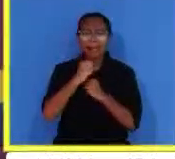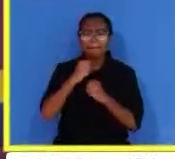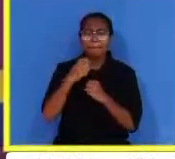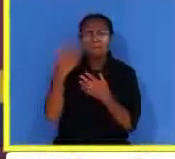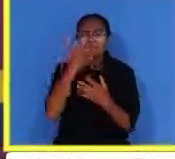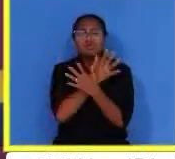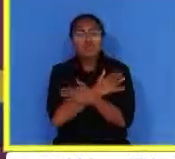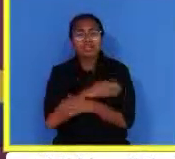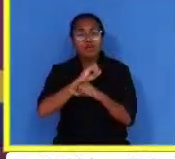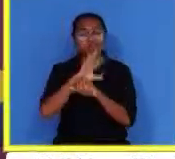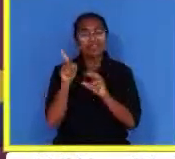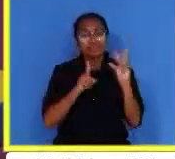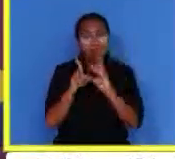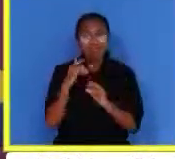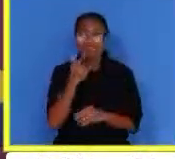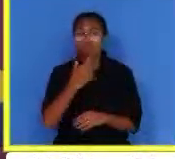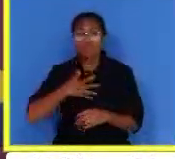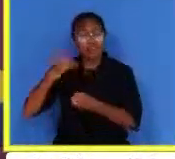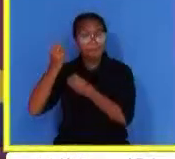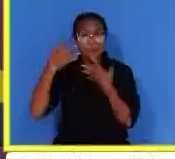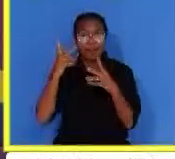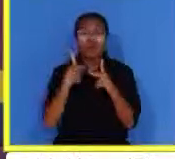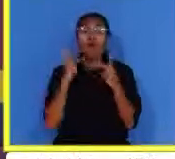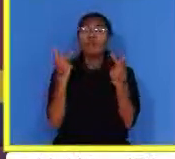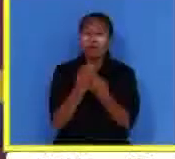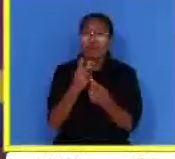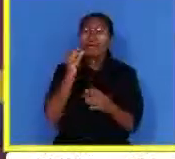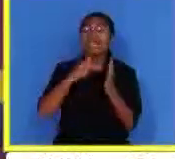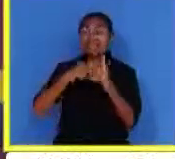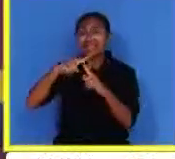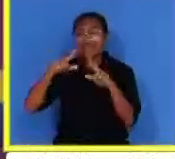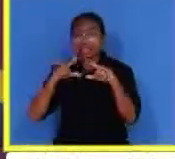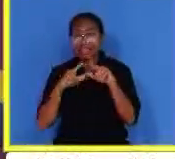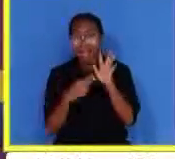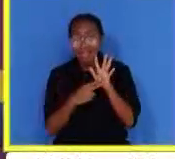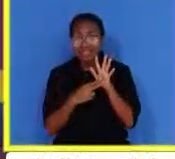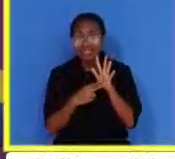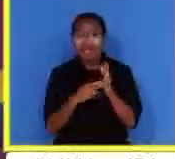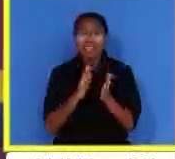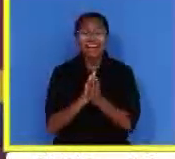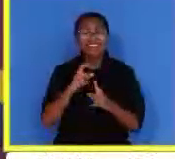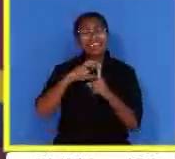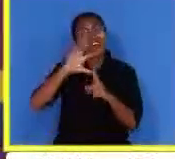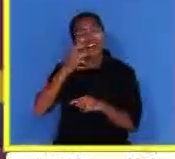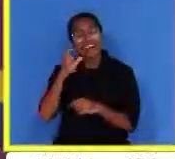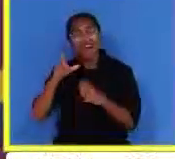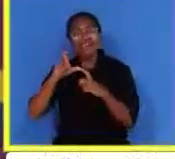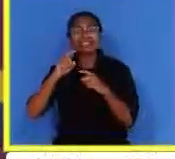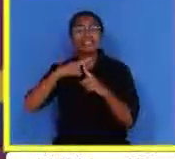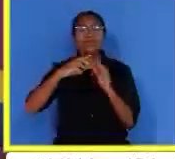COVID-19 yang berdampak pada kelompok rentan serta wilayah-wilayah yang tersebar di daerah istimewa